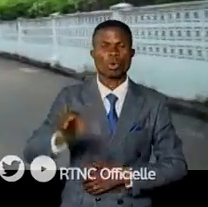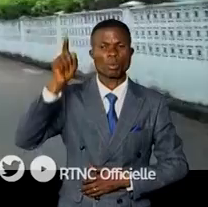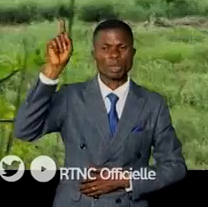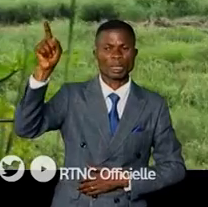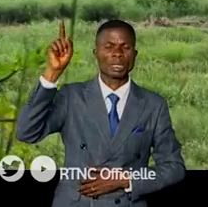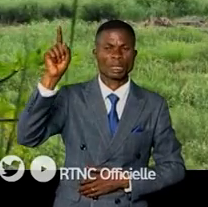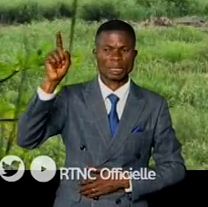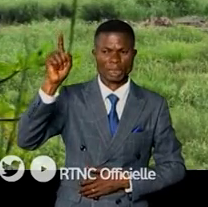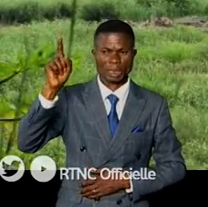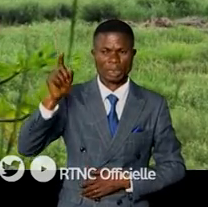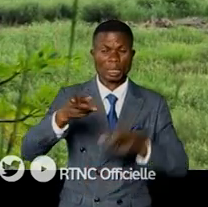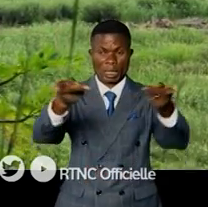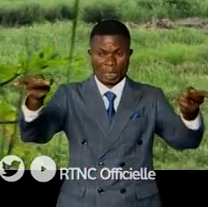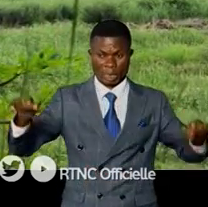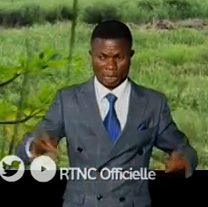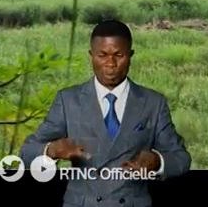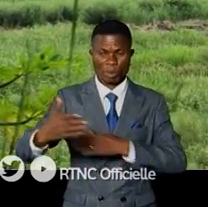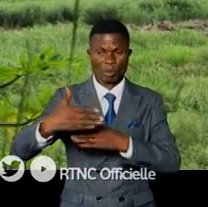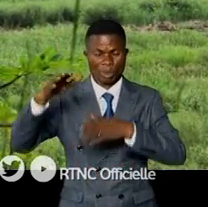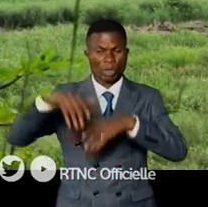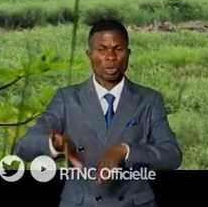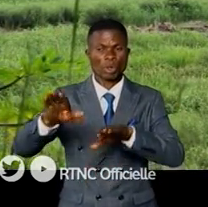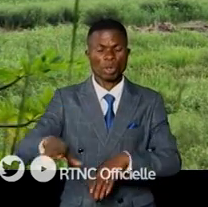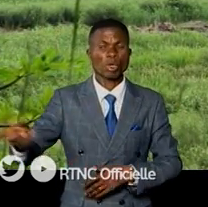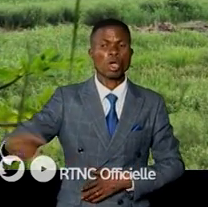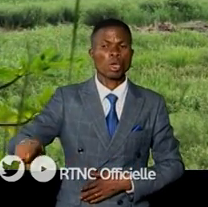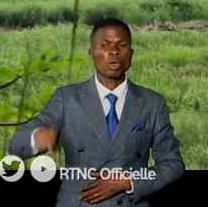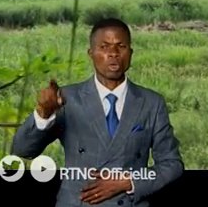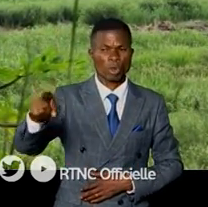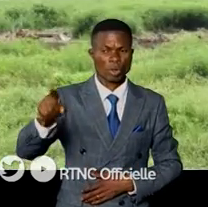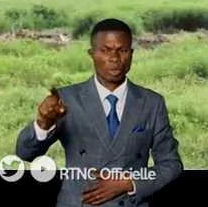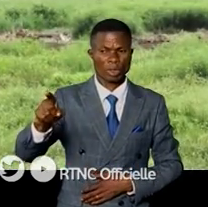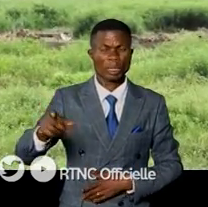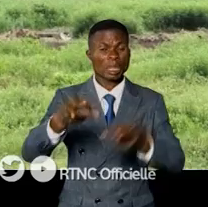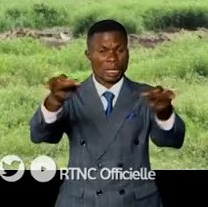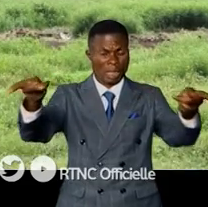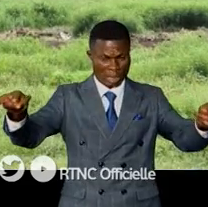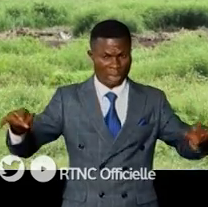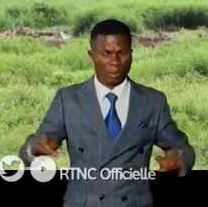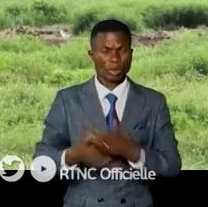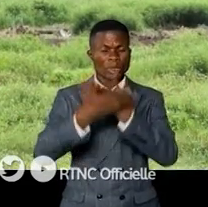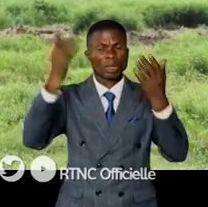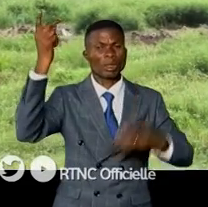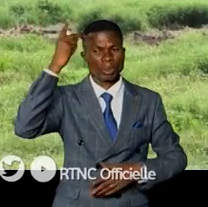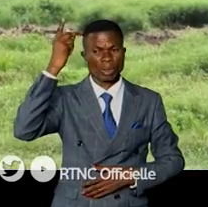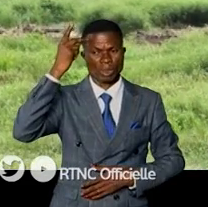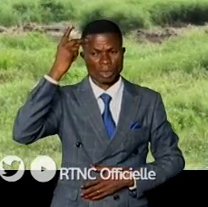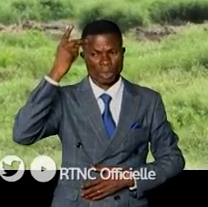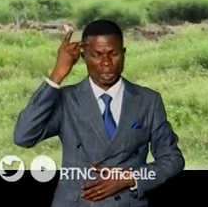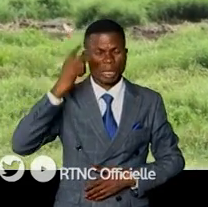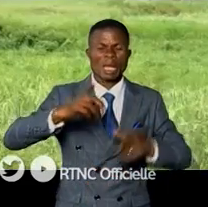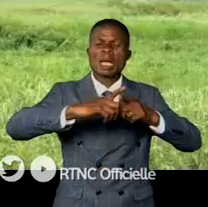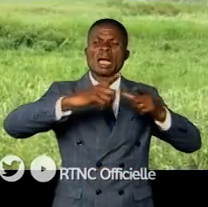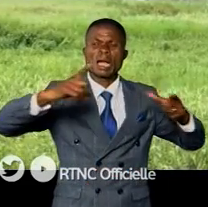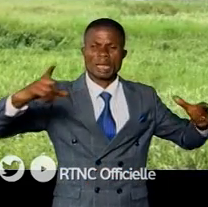le réceptacle de bassins de rivières Gombe et Makelele, de drains naturels essentiels de la ville de Kinshasa. Cette zone est